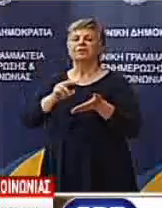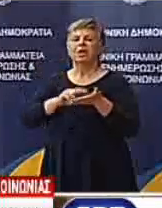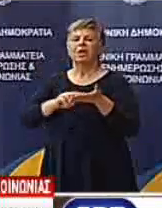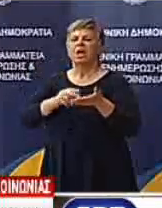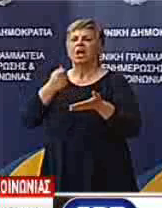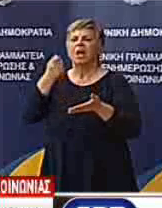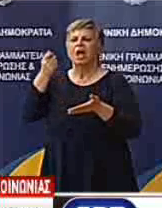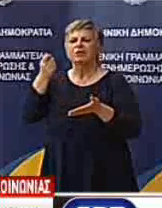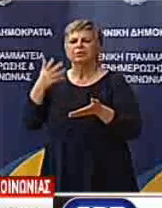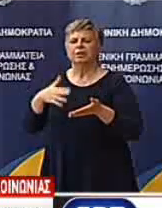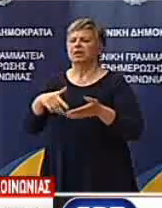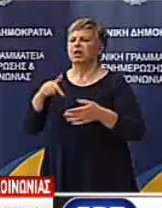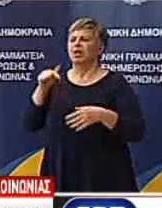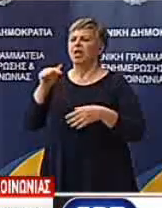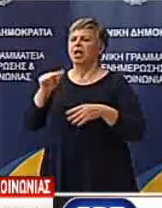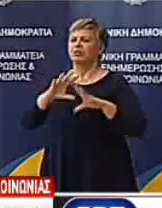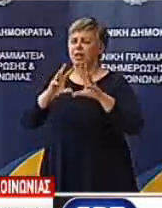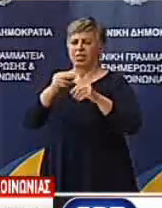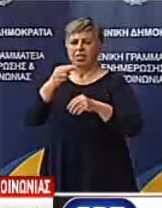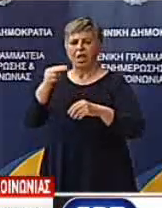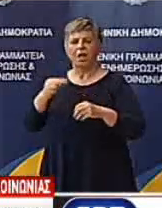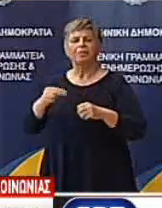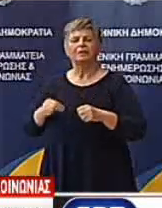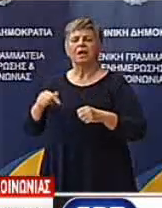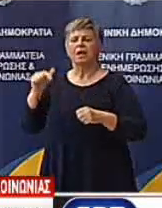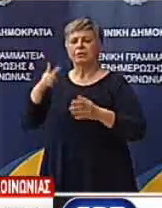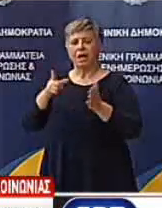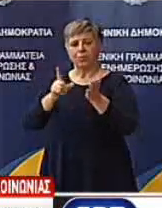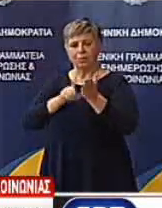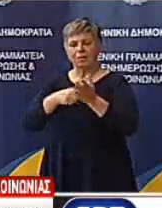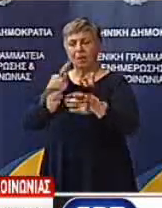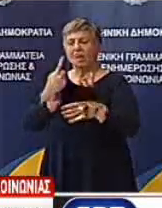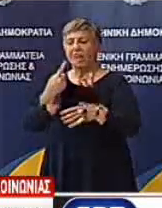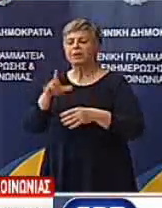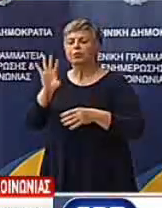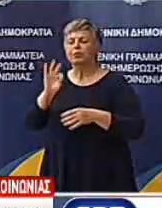άλλα κόμματα ή αν τους αρκούν οι 153. Ευχαριστώ.